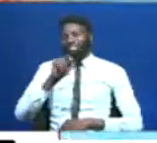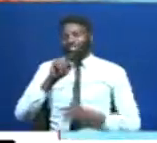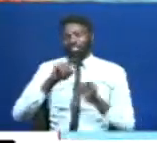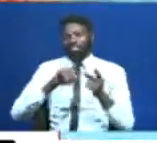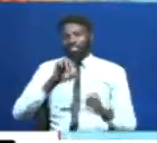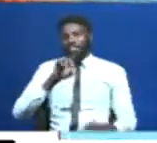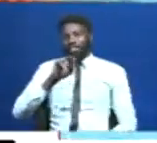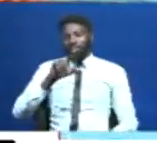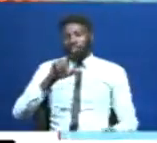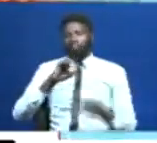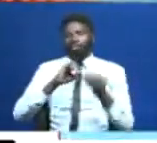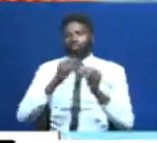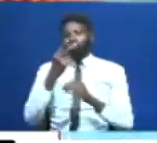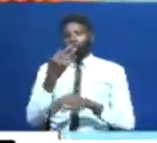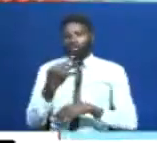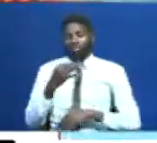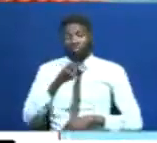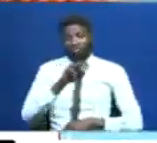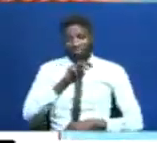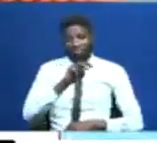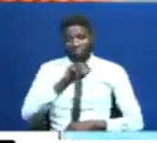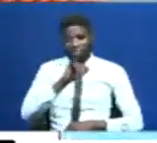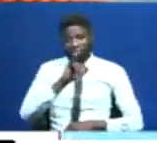Maina Wangechi aliandikisha muda wa saa